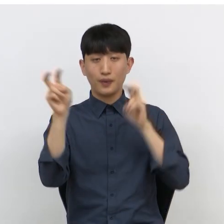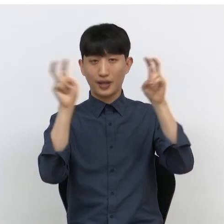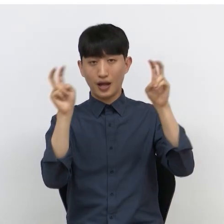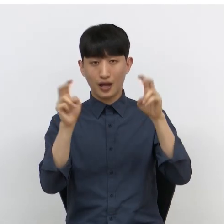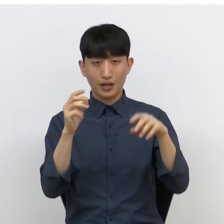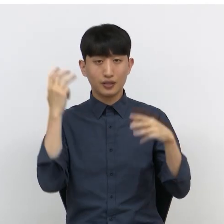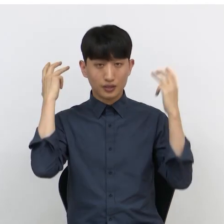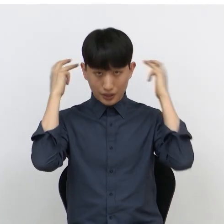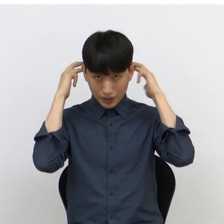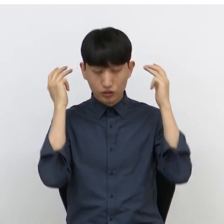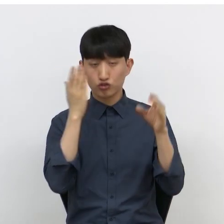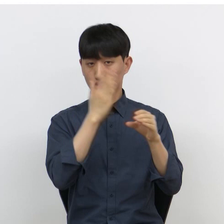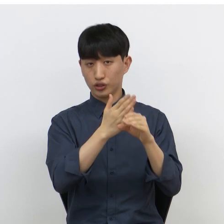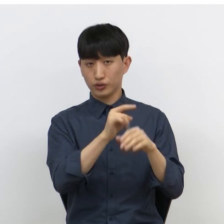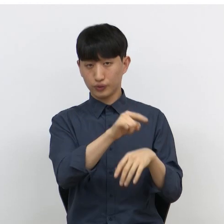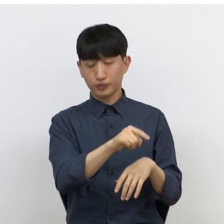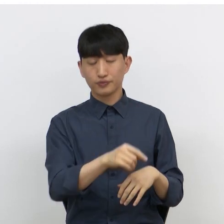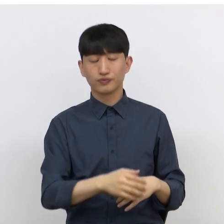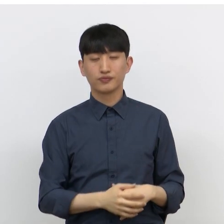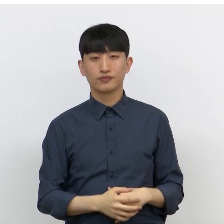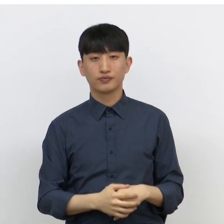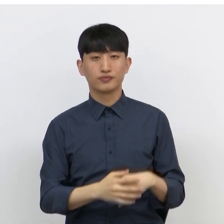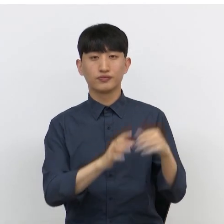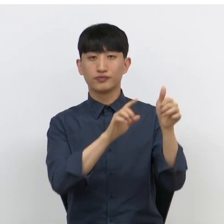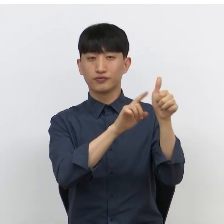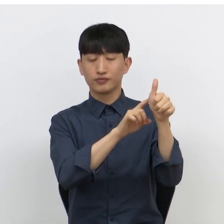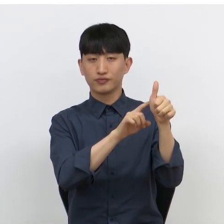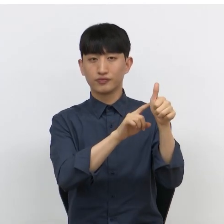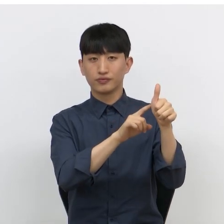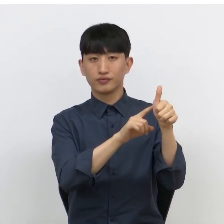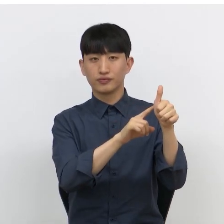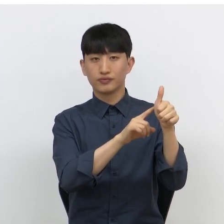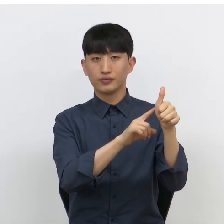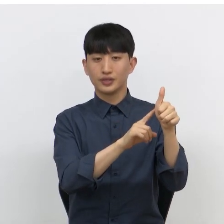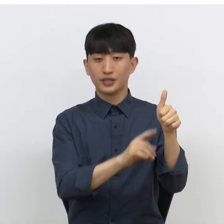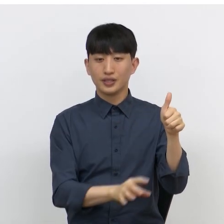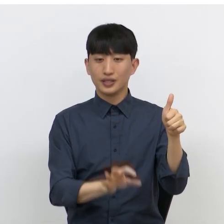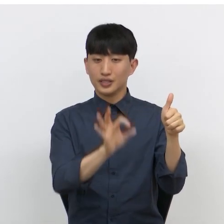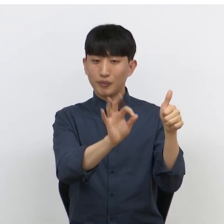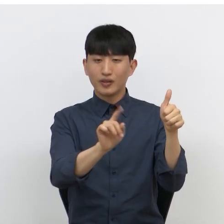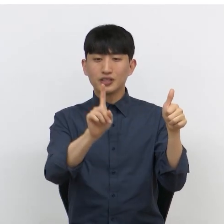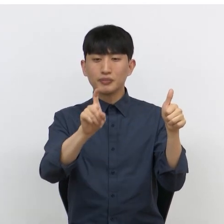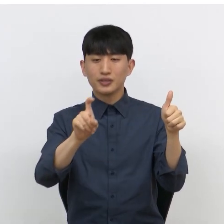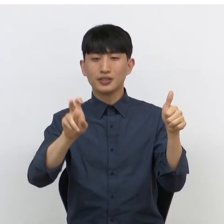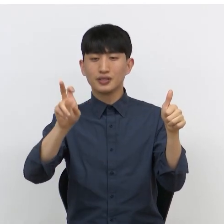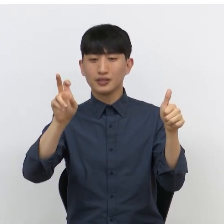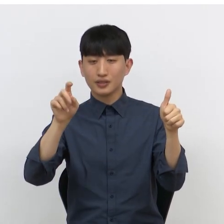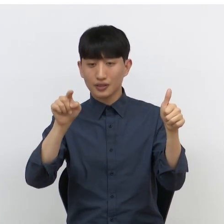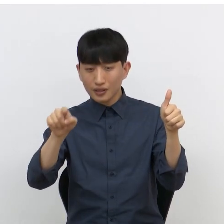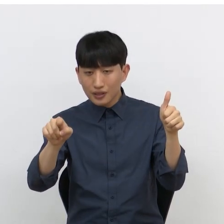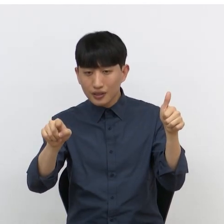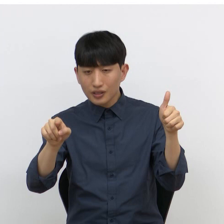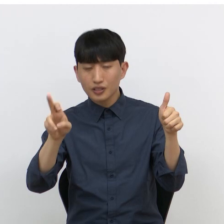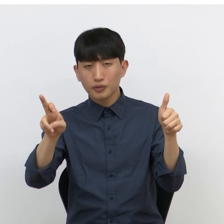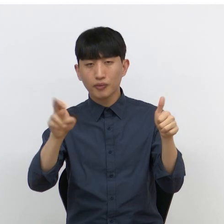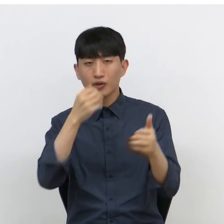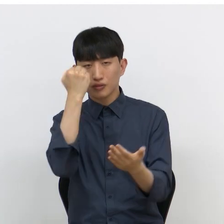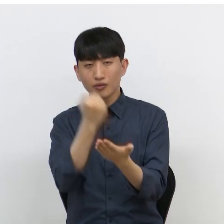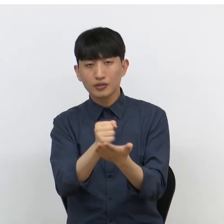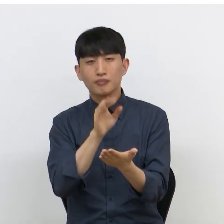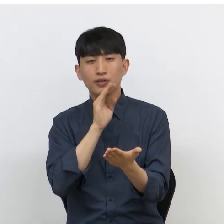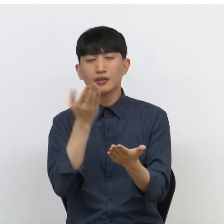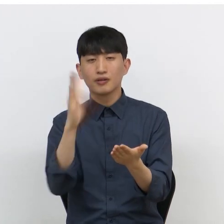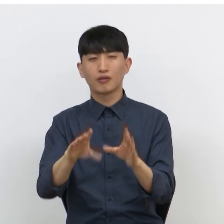임피던스는 정상이었었습니다. 이것도 마찬가지로 10번, 11, 12번이 정상인데도 불구하고 꺼져 있는